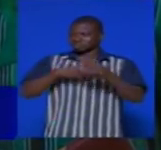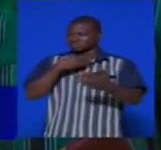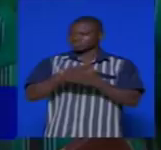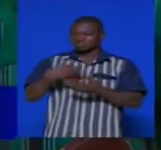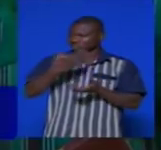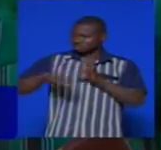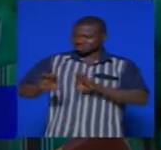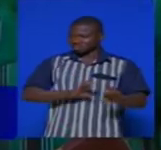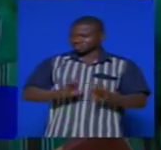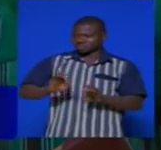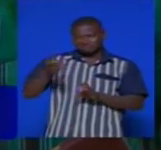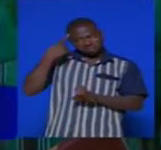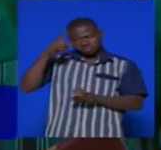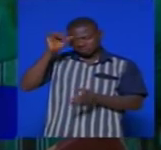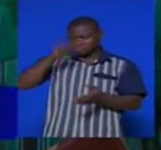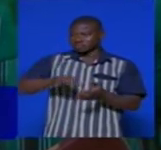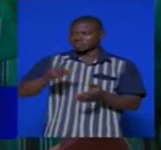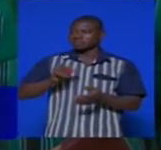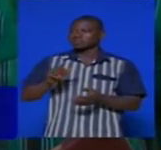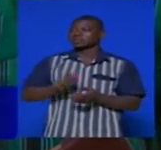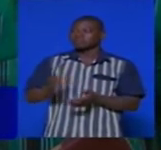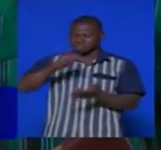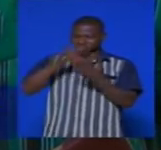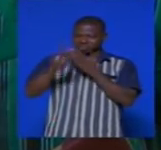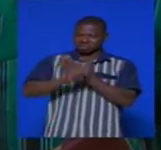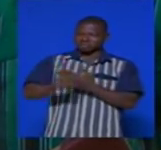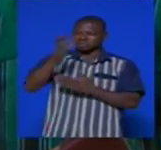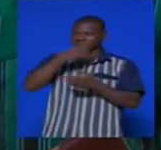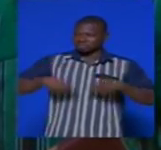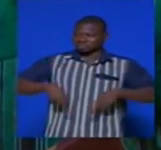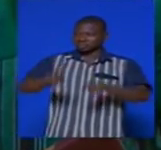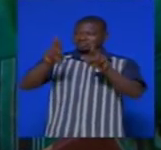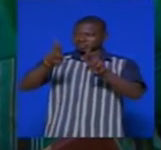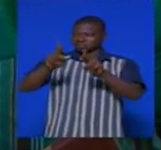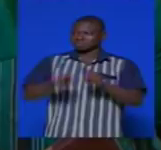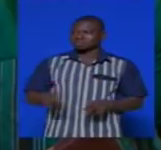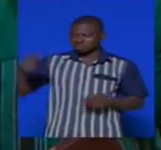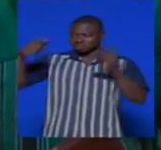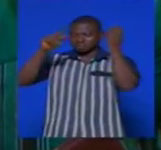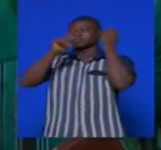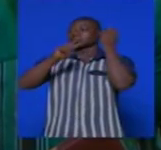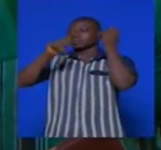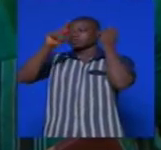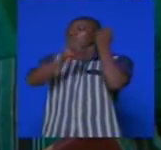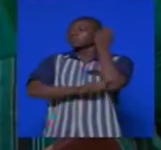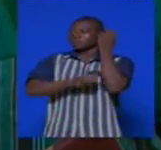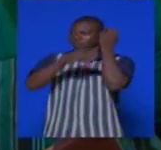en œuvre pour que, notamment, le projet de la route Gounguin-Fada, c'est ça,